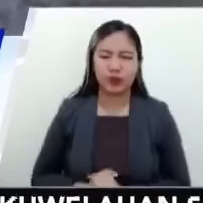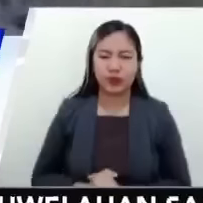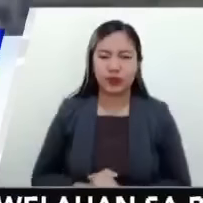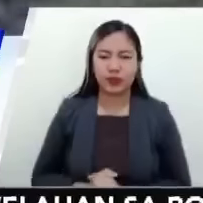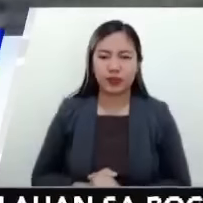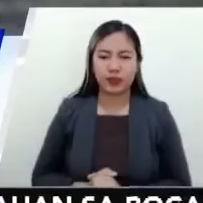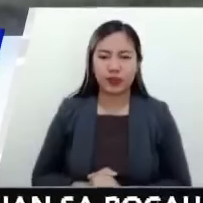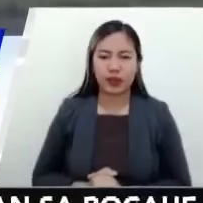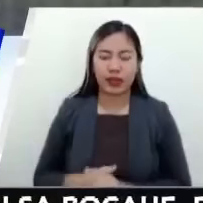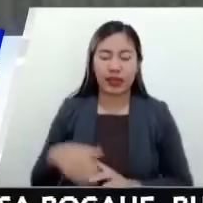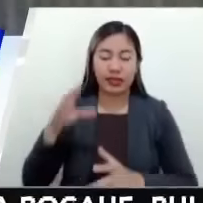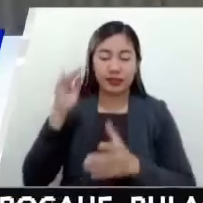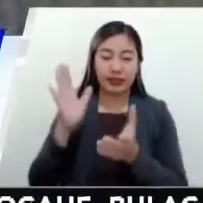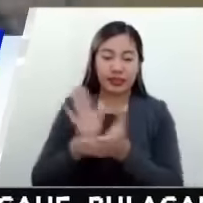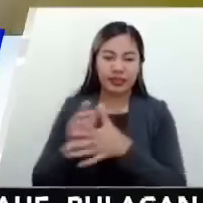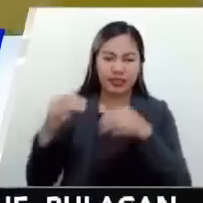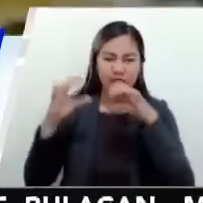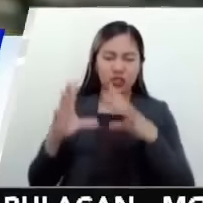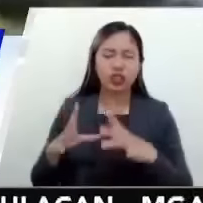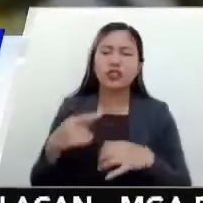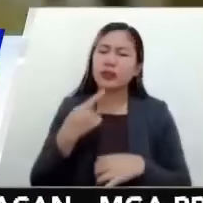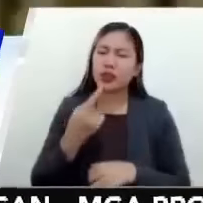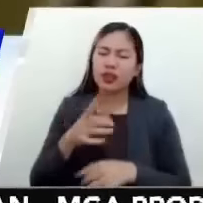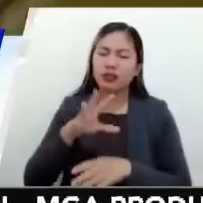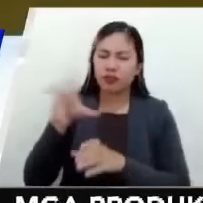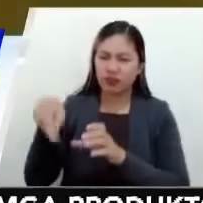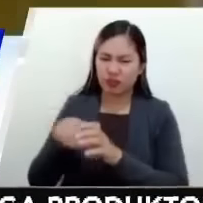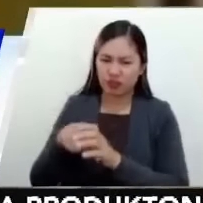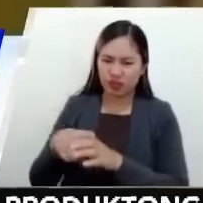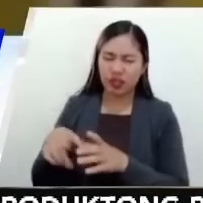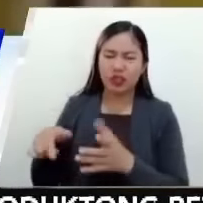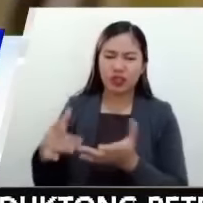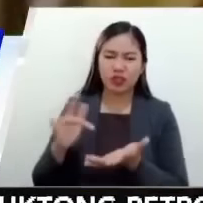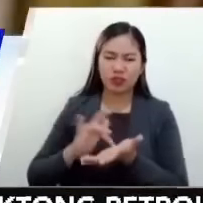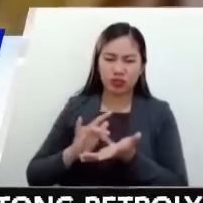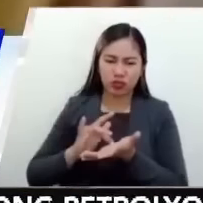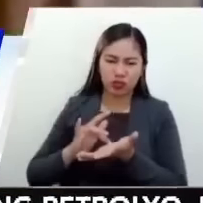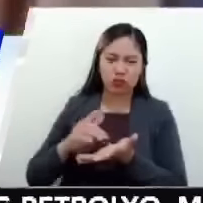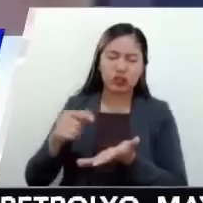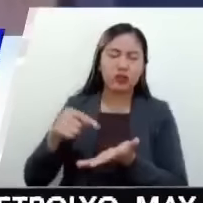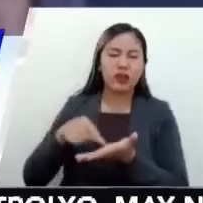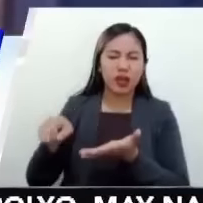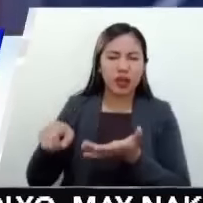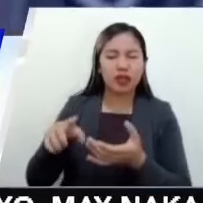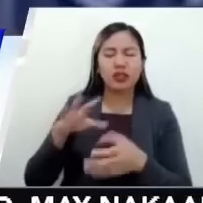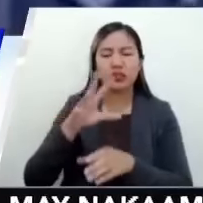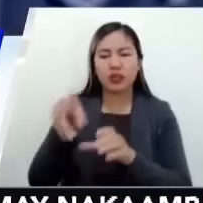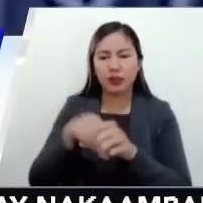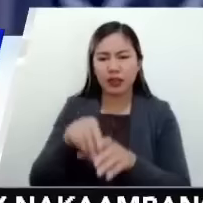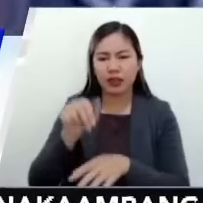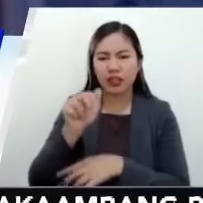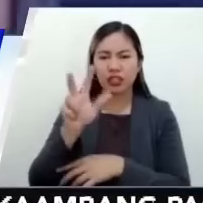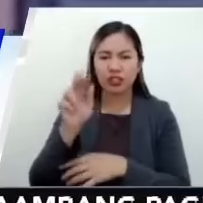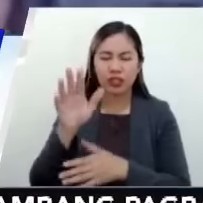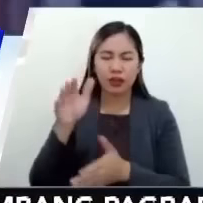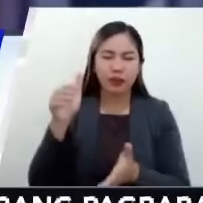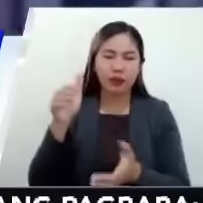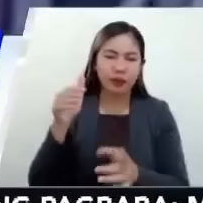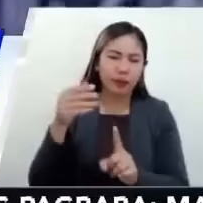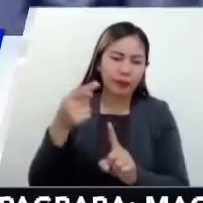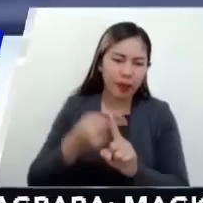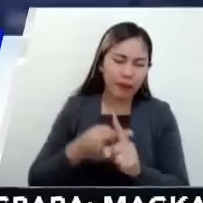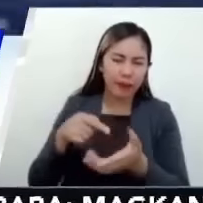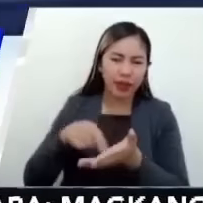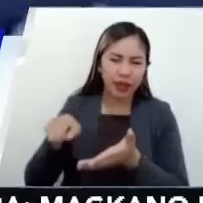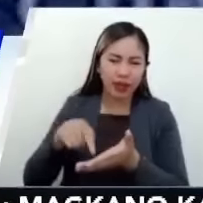sa nawala ang pampagamot sana ng misis niyang stroke survivor. Pati ang 13-month pay ng guro, pambili ng loot bags para sa mga